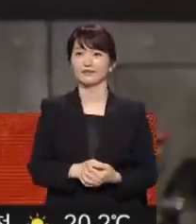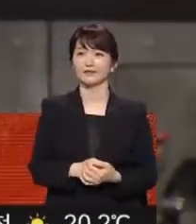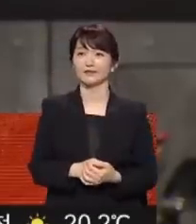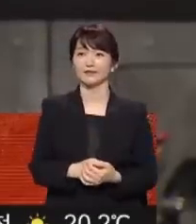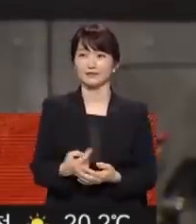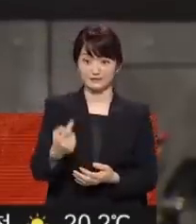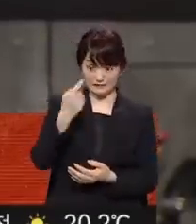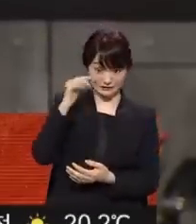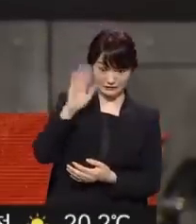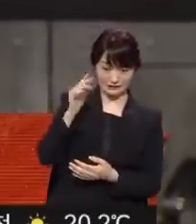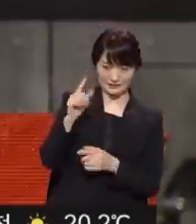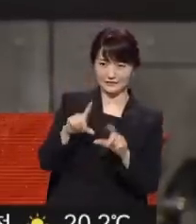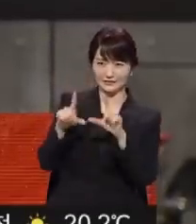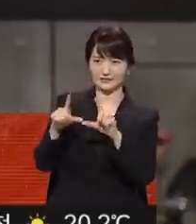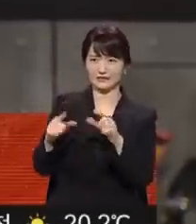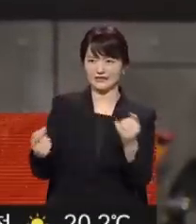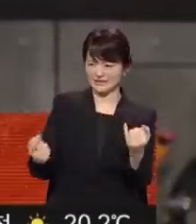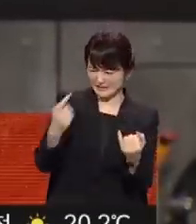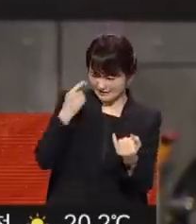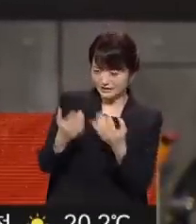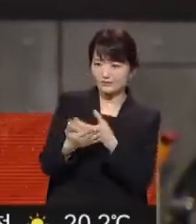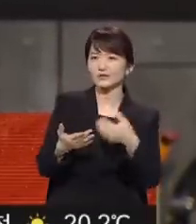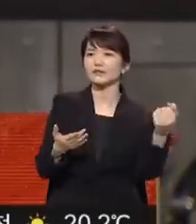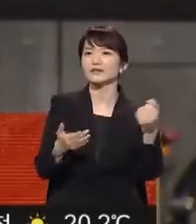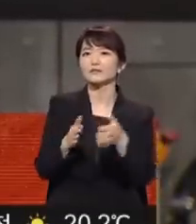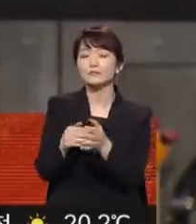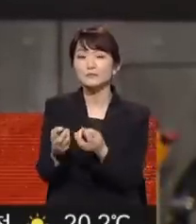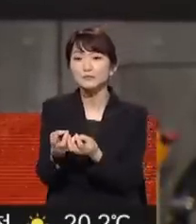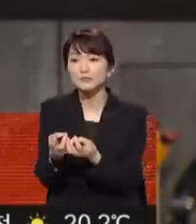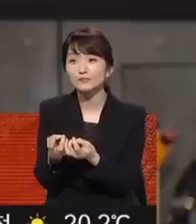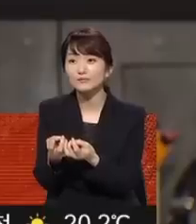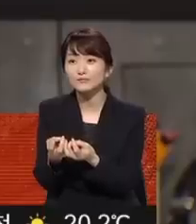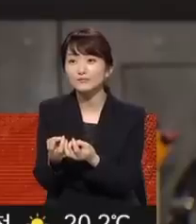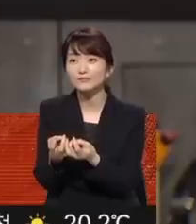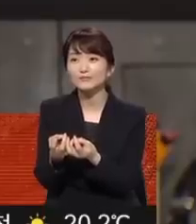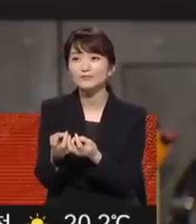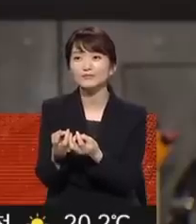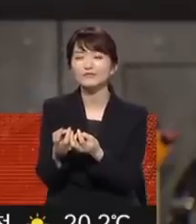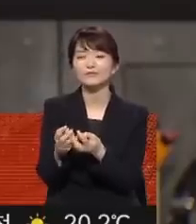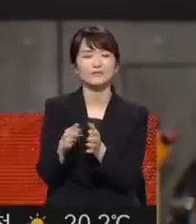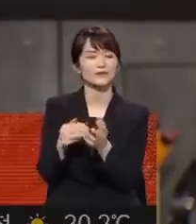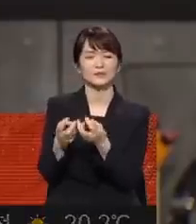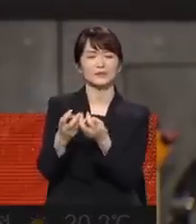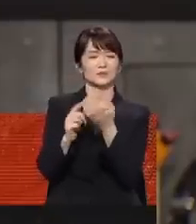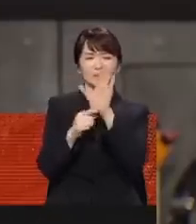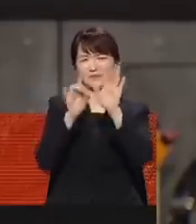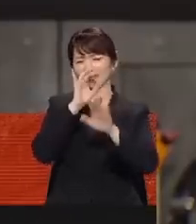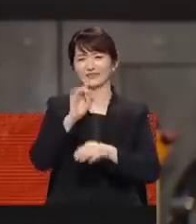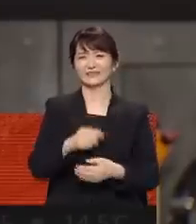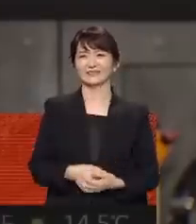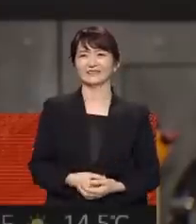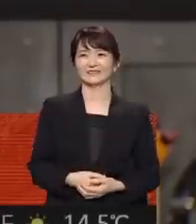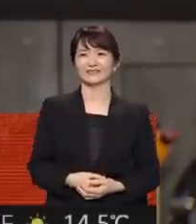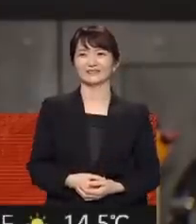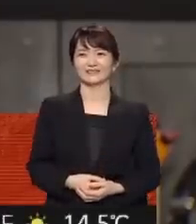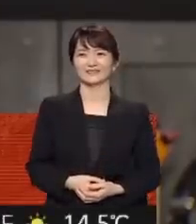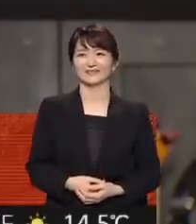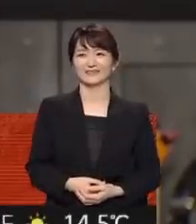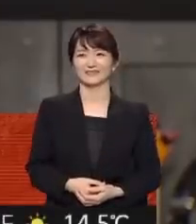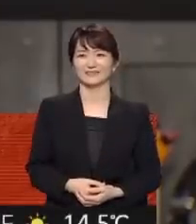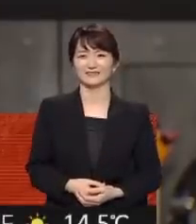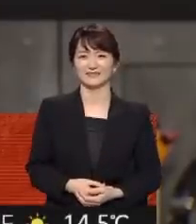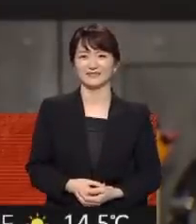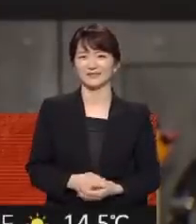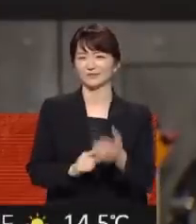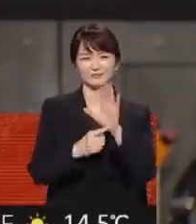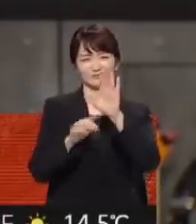들키고 살아남은 거지. 들키면 뺏겨야 돼요. 아 비법 하나만. 아 이건 노하우이기 때문에 공개하면 큰일 납니다. 아 형사들 난리가 날 거예요. 아, 진짜?